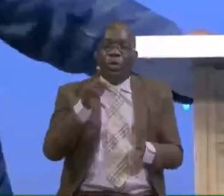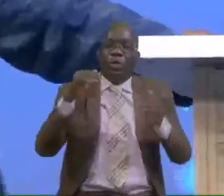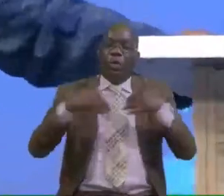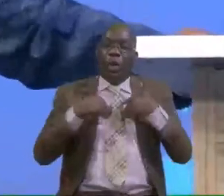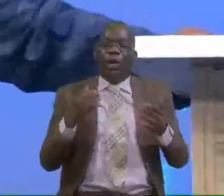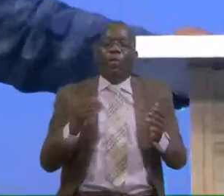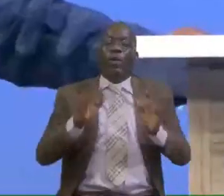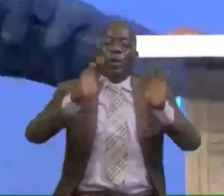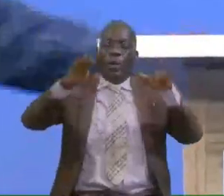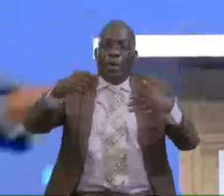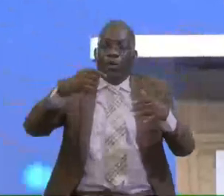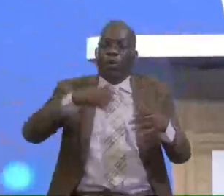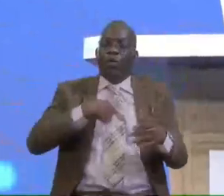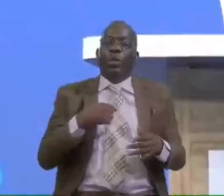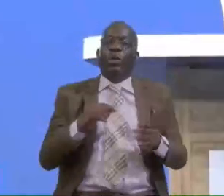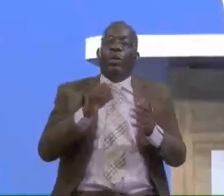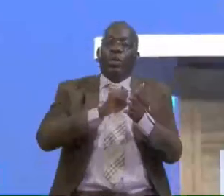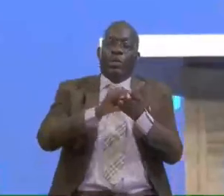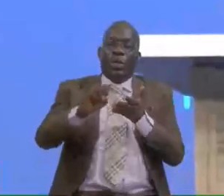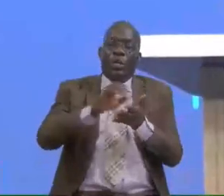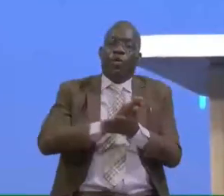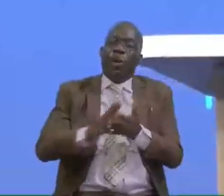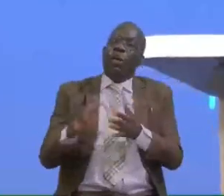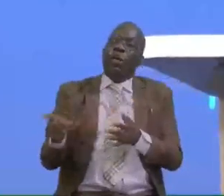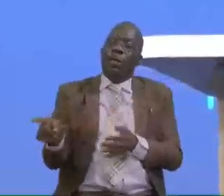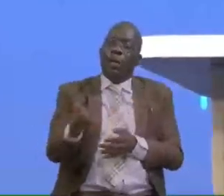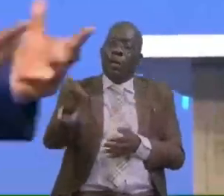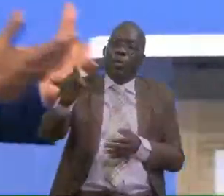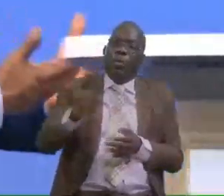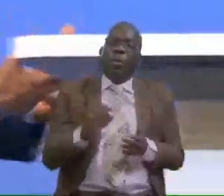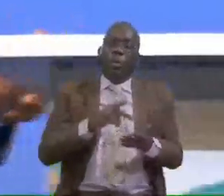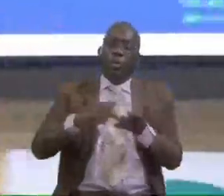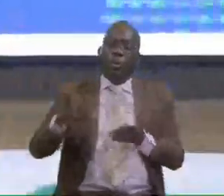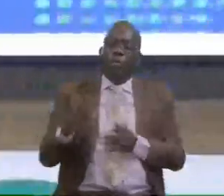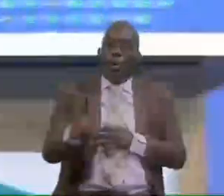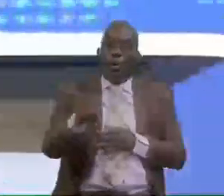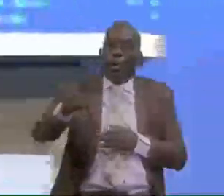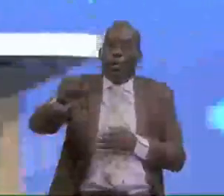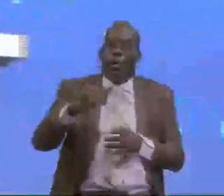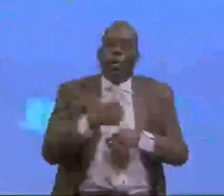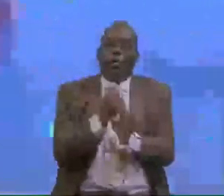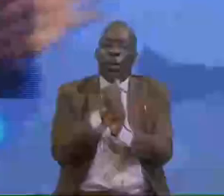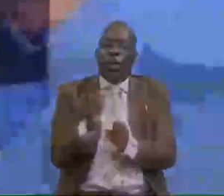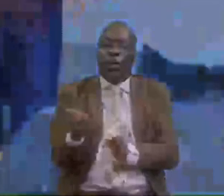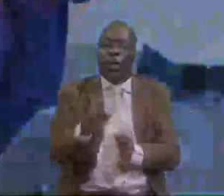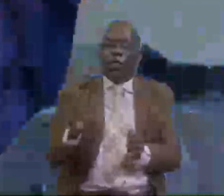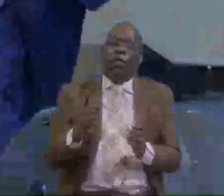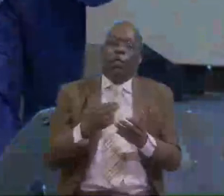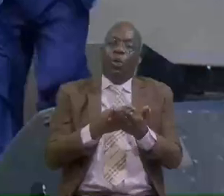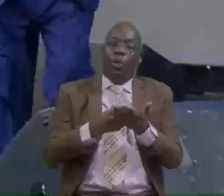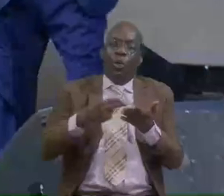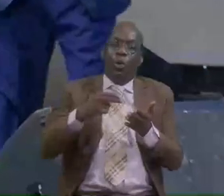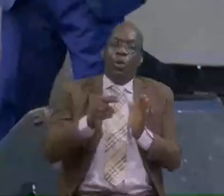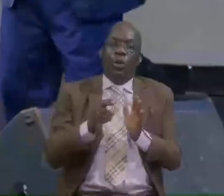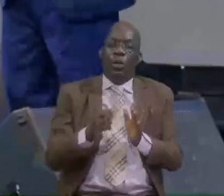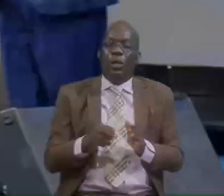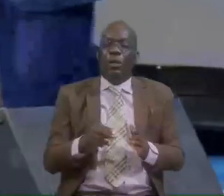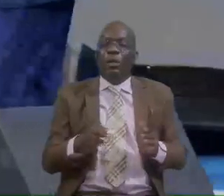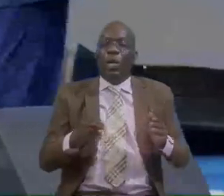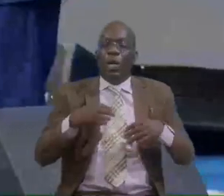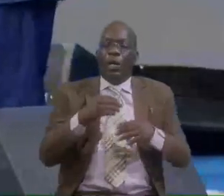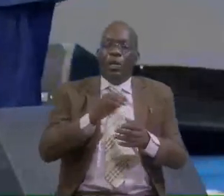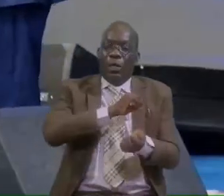donnés. Sanctifie-les, purifie-les, rends-les saints, change le cœur,